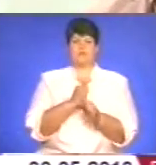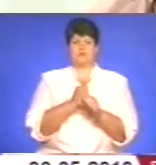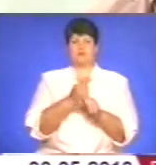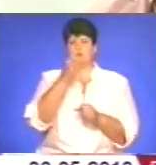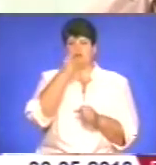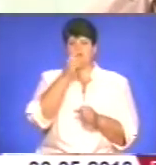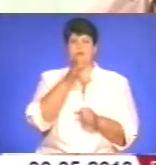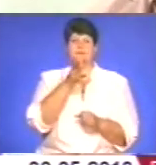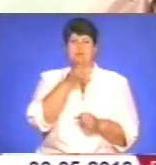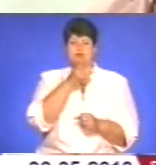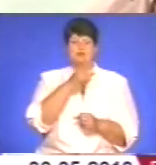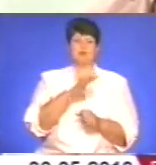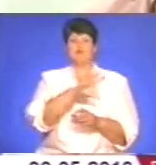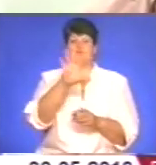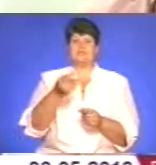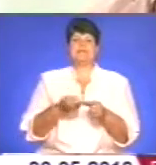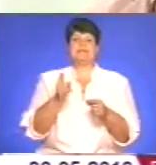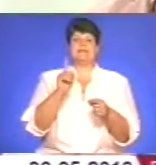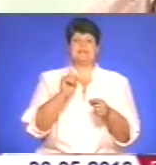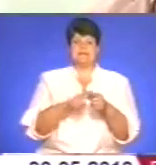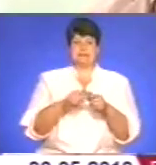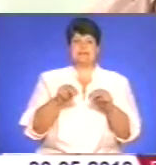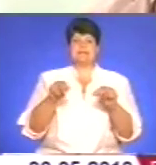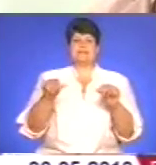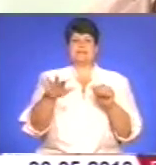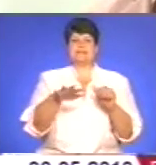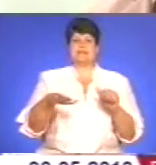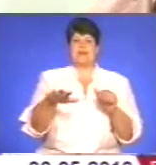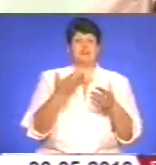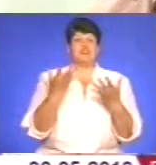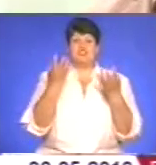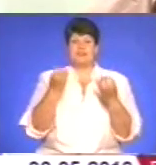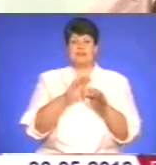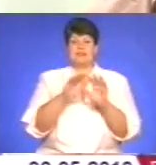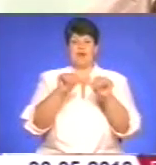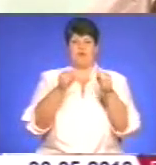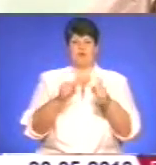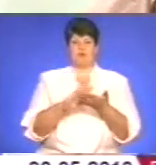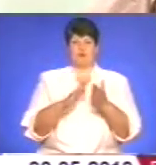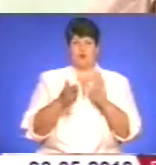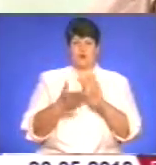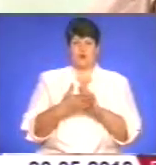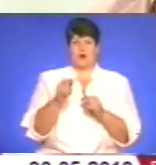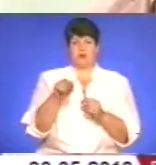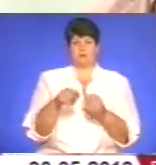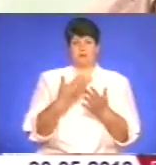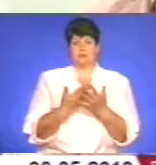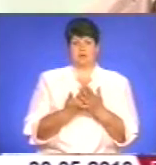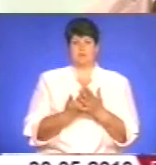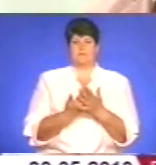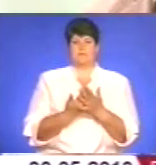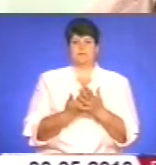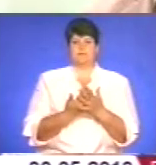найближчим часом всі ті землі, які сьогодні ще не оформлені договора, а тут їх десь